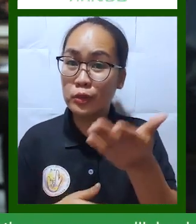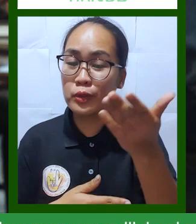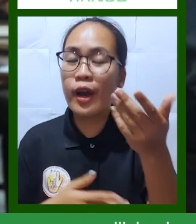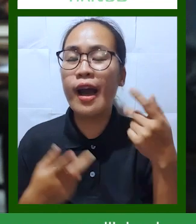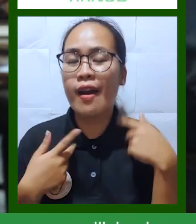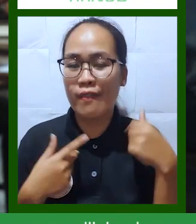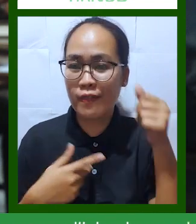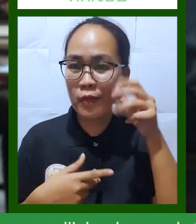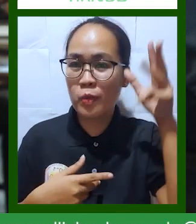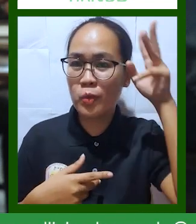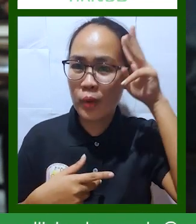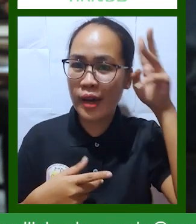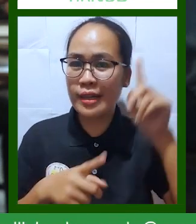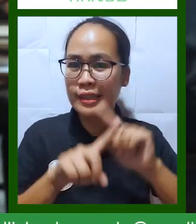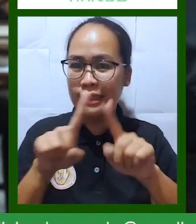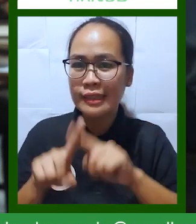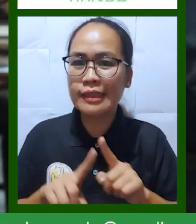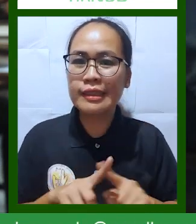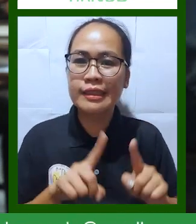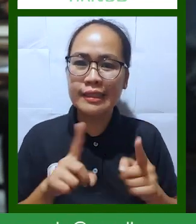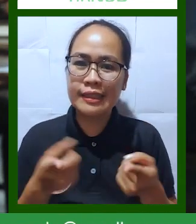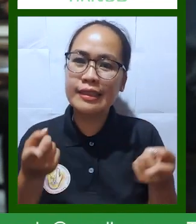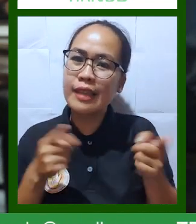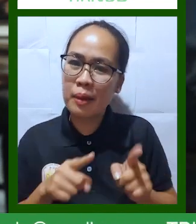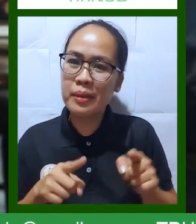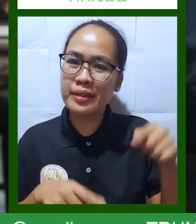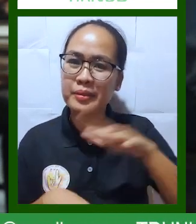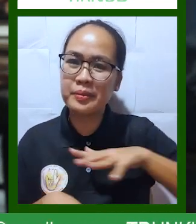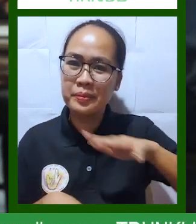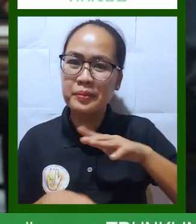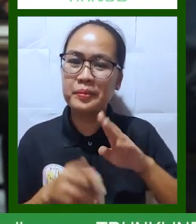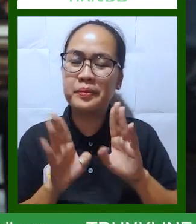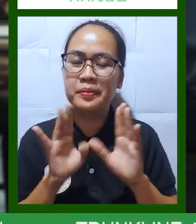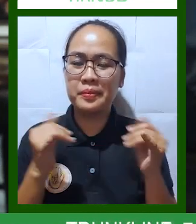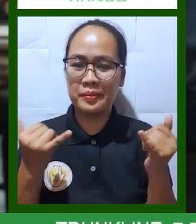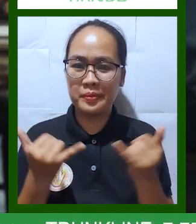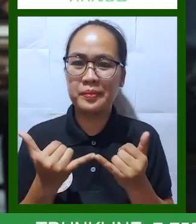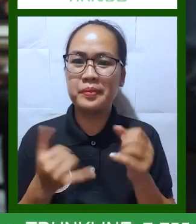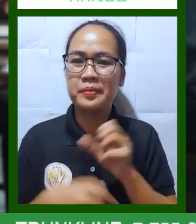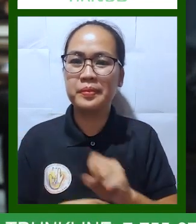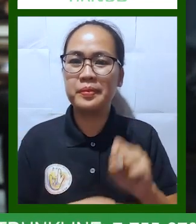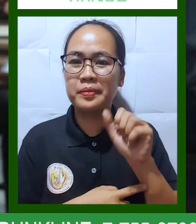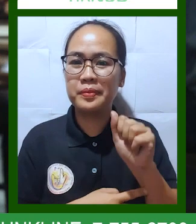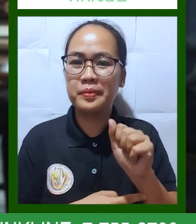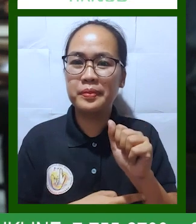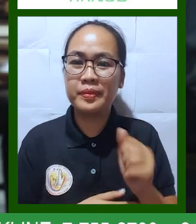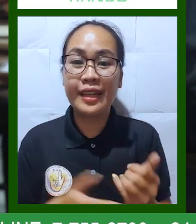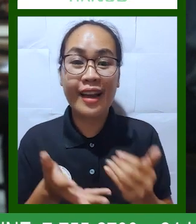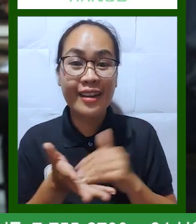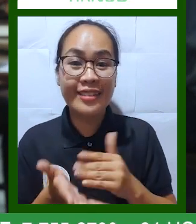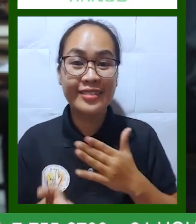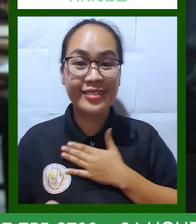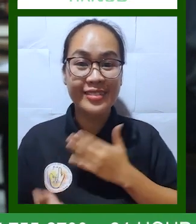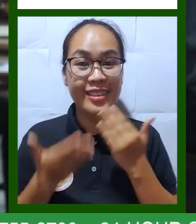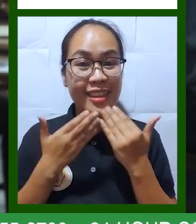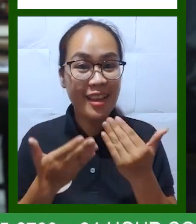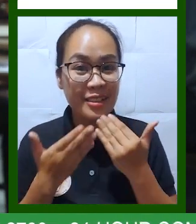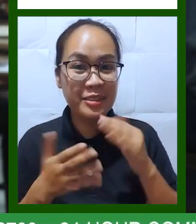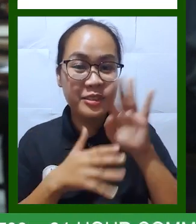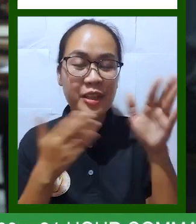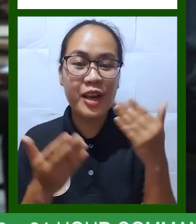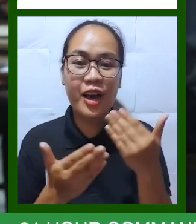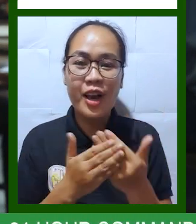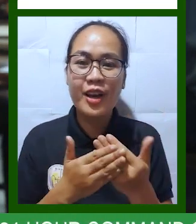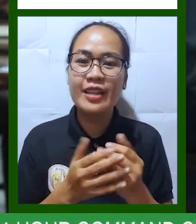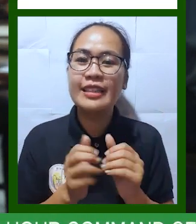sanantonio.pasigcity.gov.ph para always updated po tayo sa iba't ibang mga kaganapan dito po sa Barangay San Antonio. So again, ang